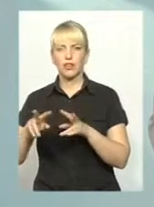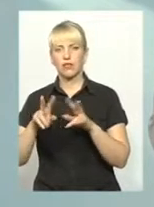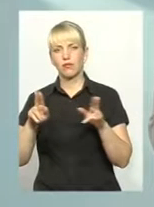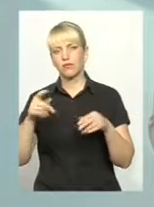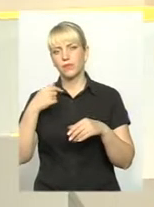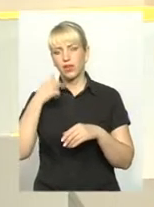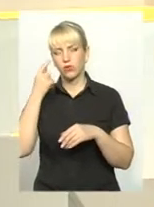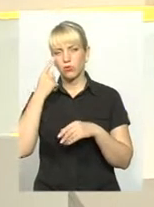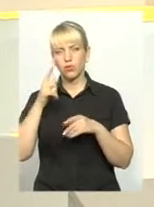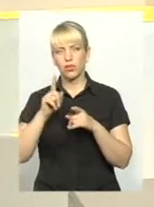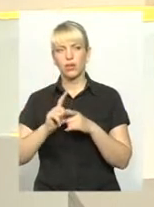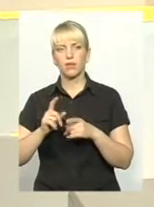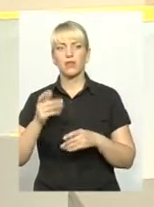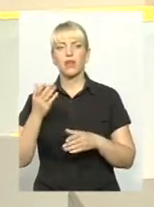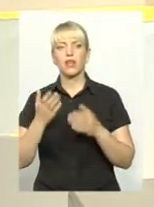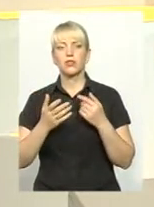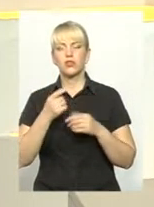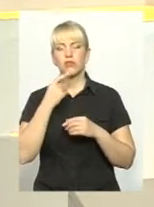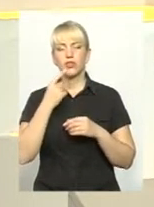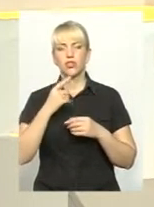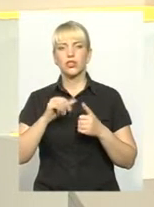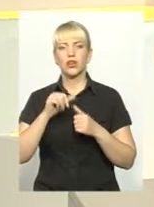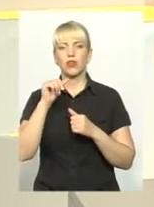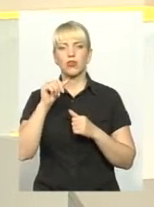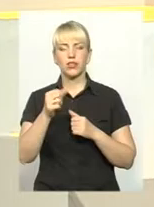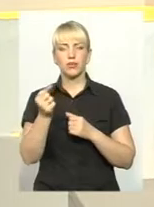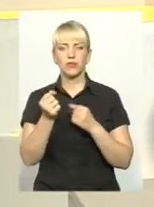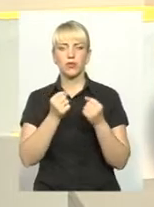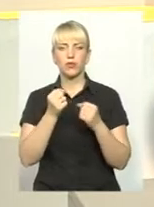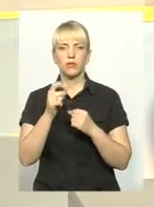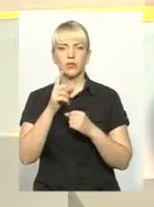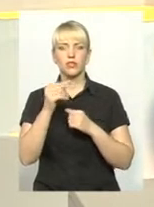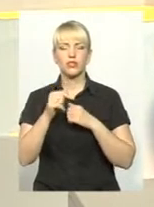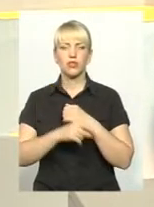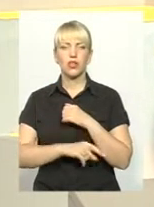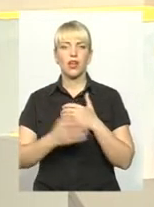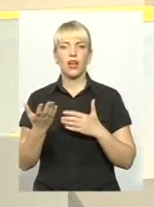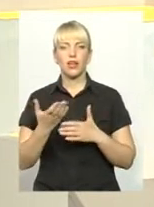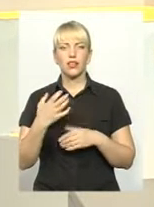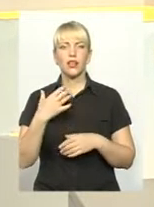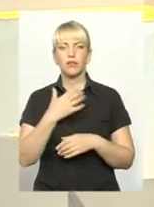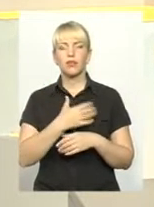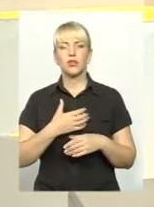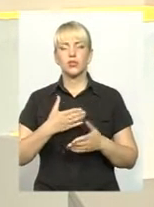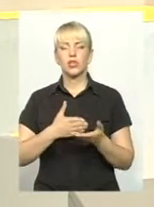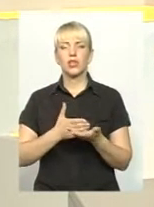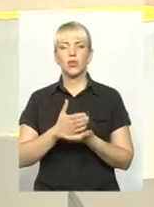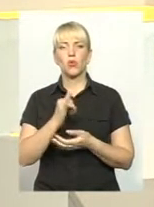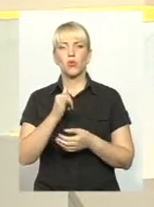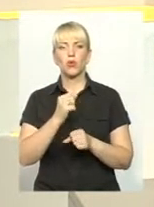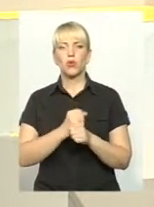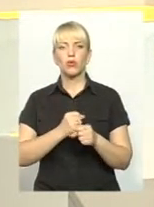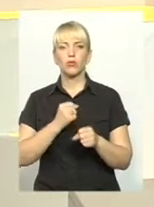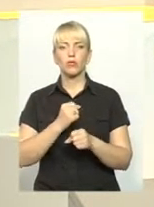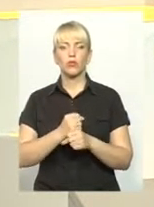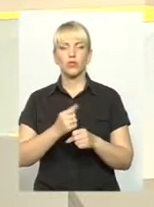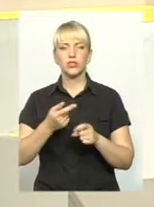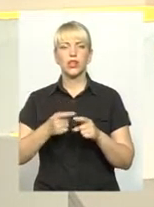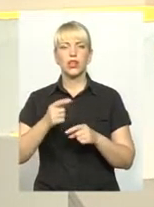окрім, скажімо, боротьби з корупцією, які пріоритетні напрямки все-таки роботи Хмельницької поліції,